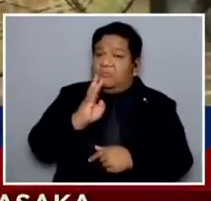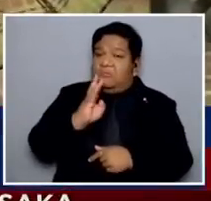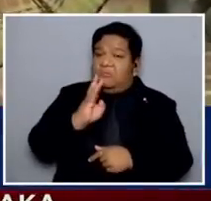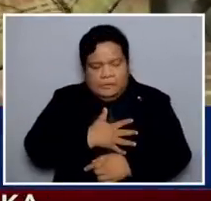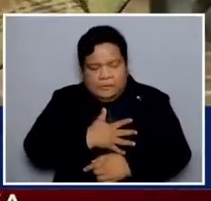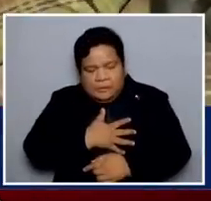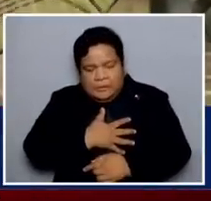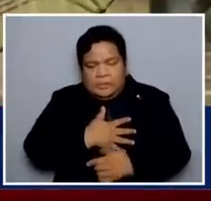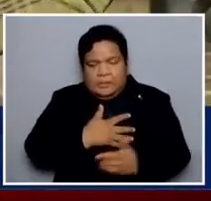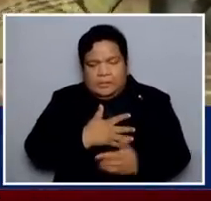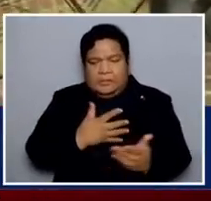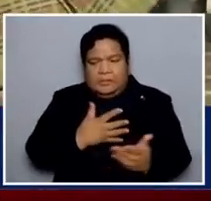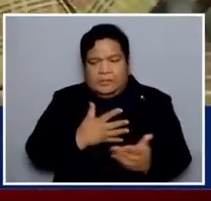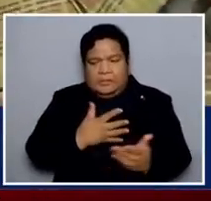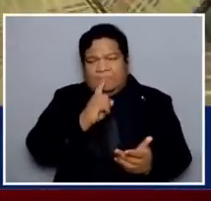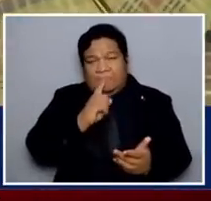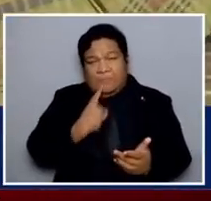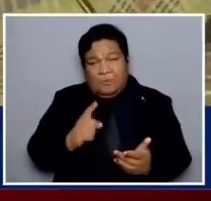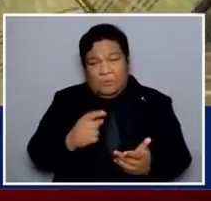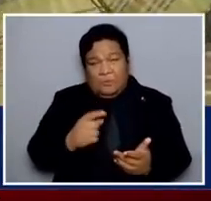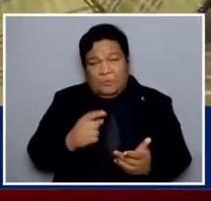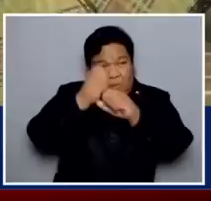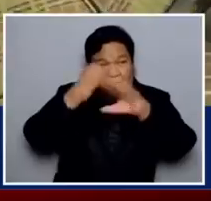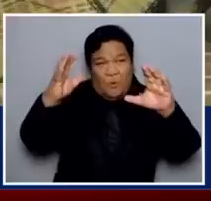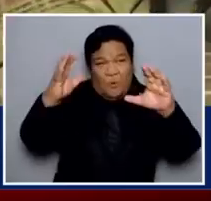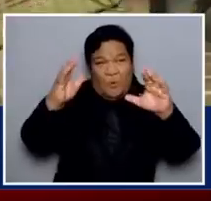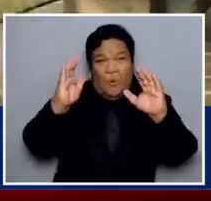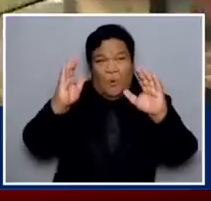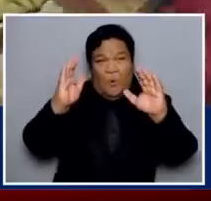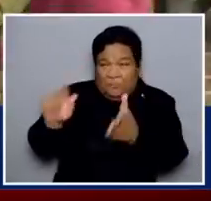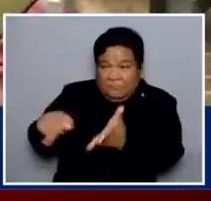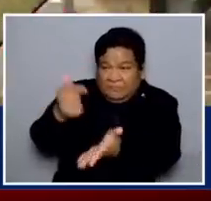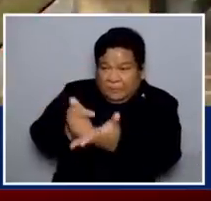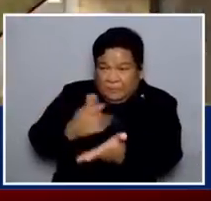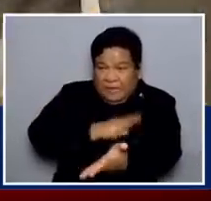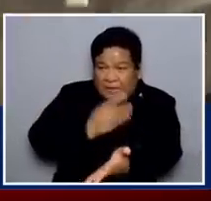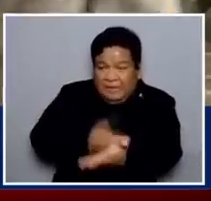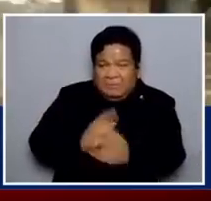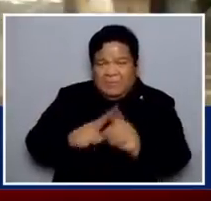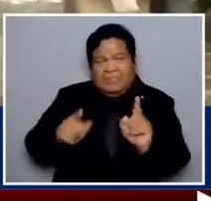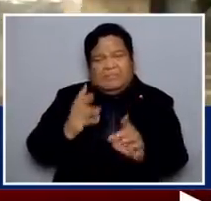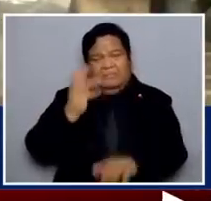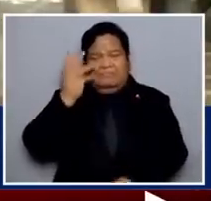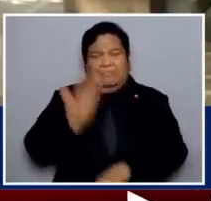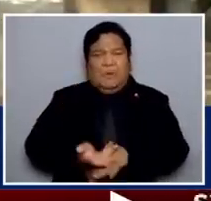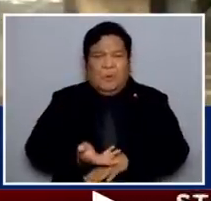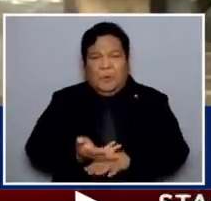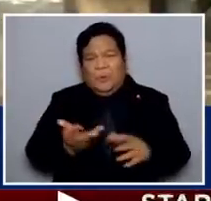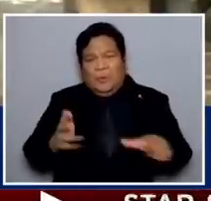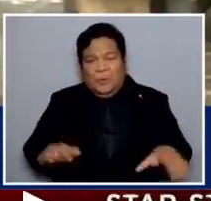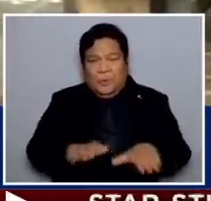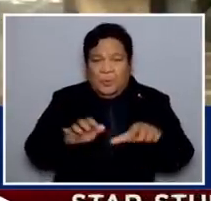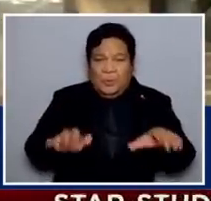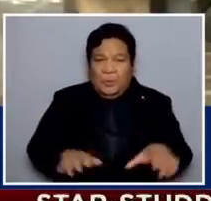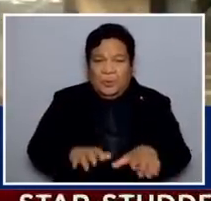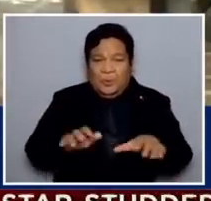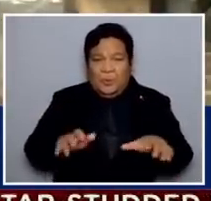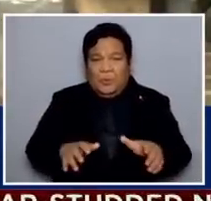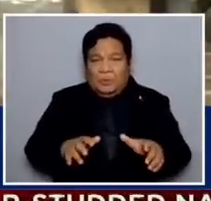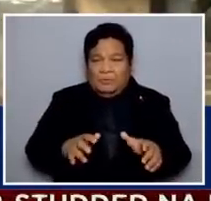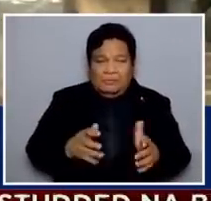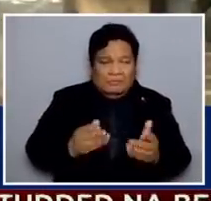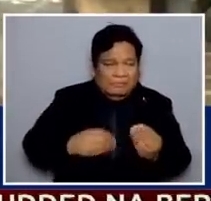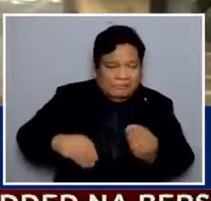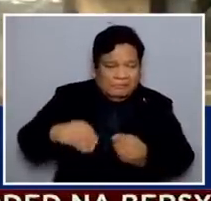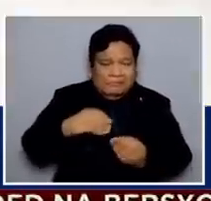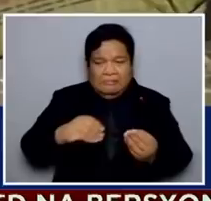yun nga yung pangarap ko na makapagtapos, tapos hirap talaga, sobrang hirap. Hindi mo mapag-aral. Yan ang pag-usapan sa anak ko,